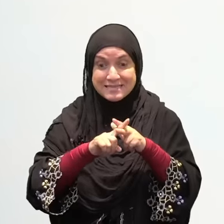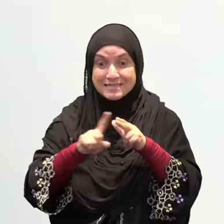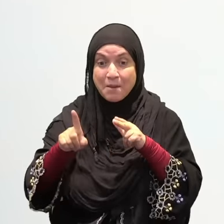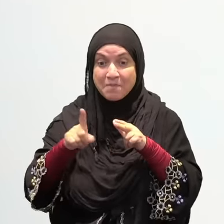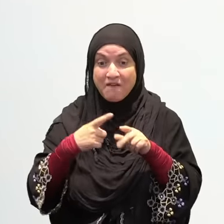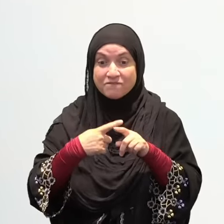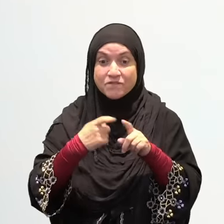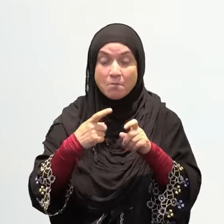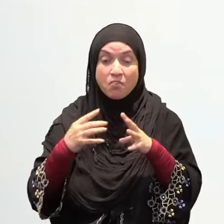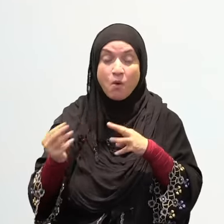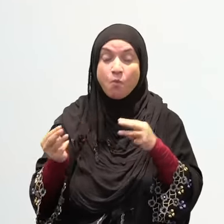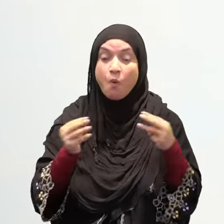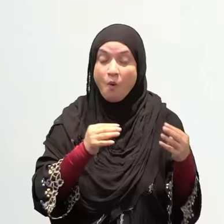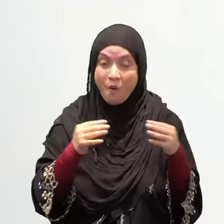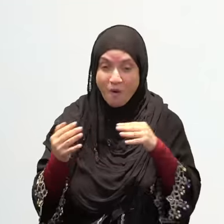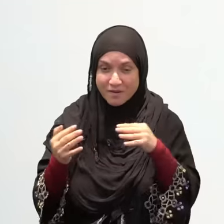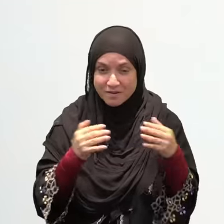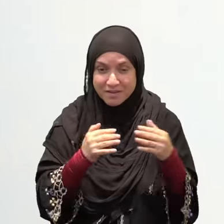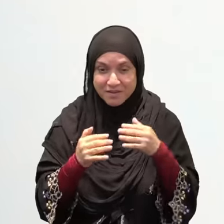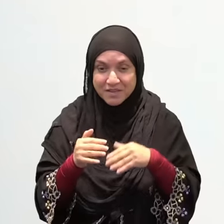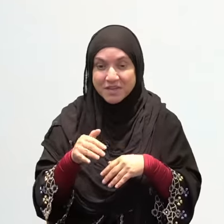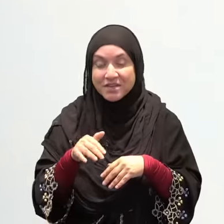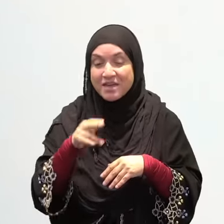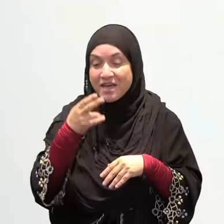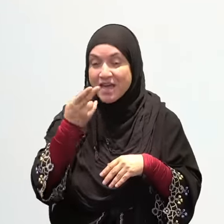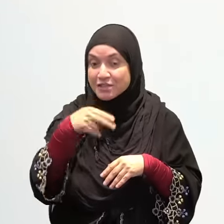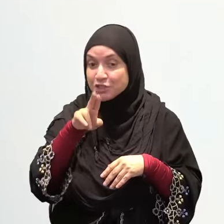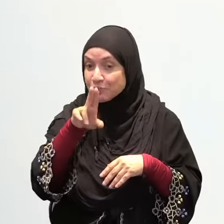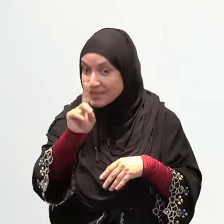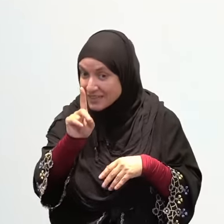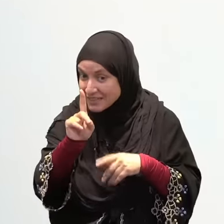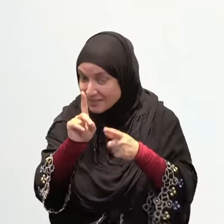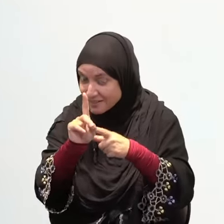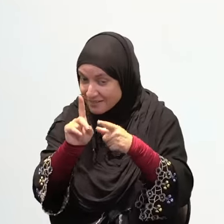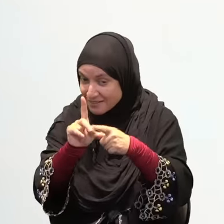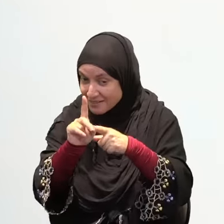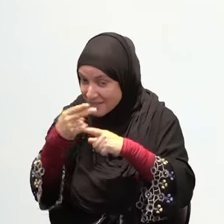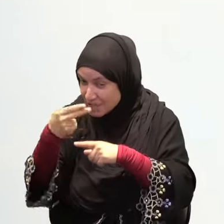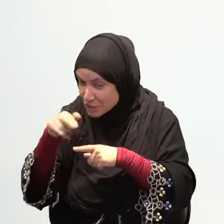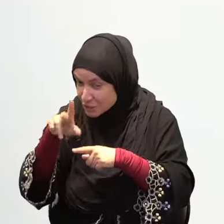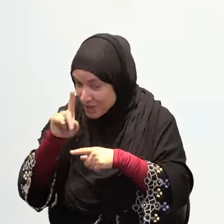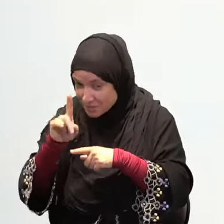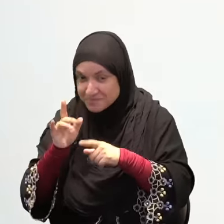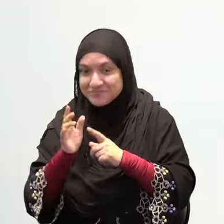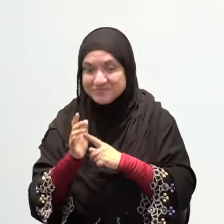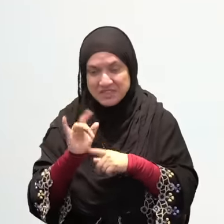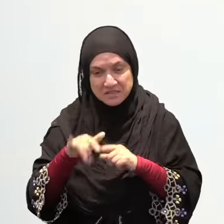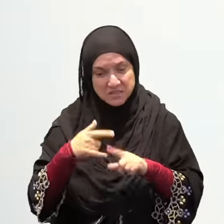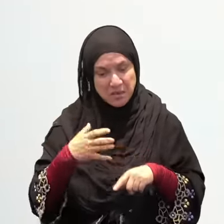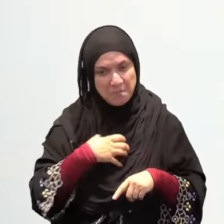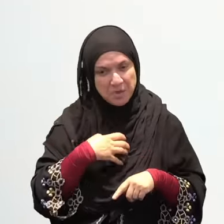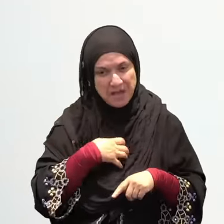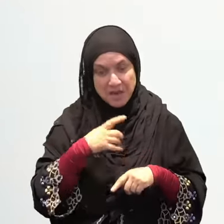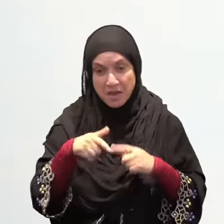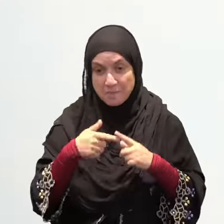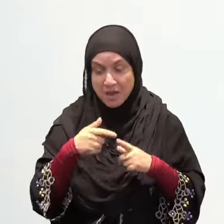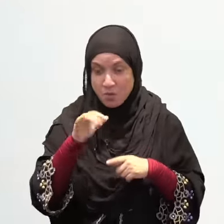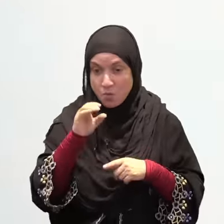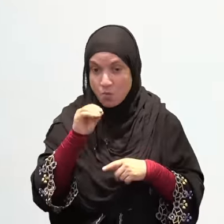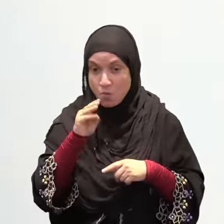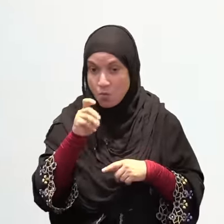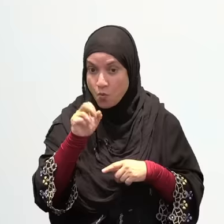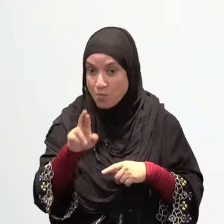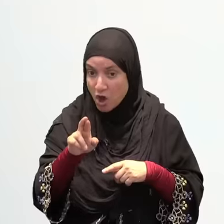anhuma said, نعم, yes. قَالَ أَتَعْلَمُ أَنَّهُ تَغَيَّبَ عَنْ بَيْعَةِ الرِّضْوَانِ. Do you know that he wasn't present on Bay'atul Ridwan? I know some